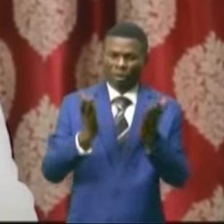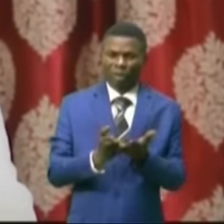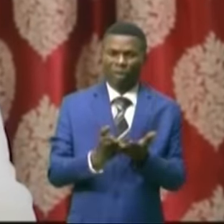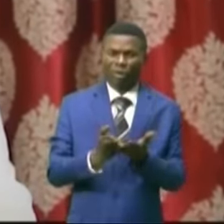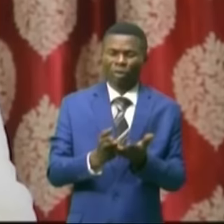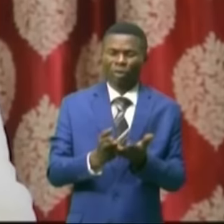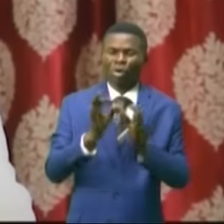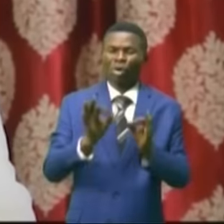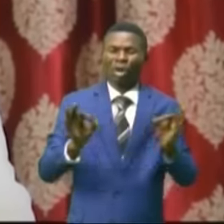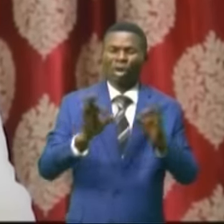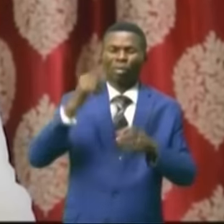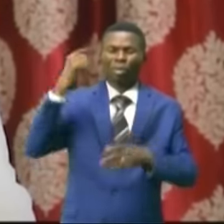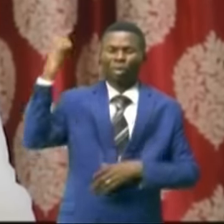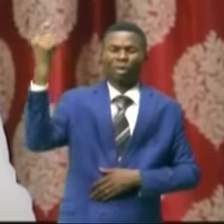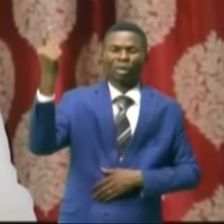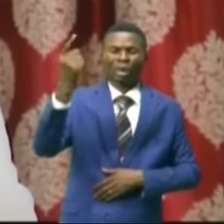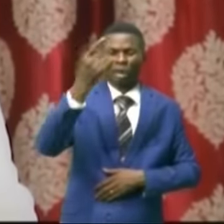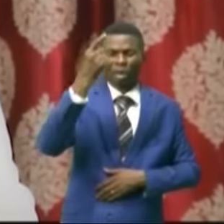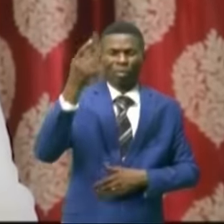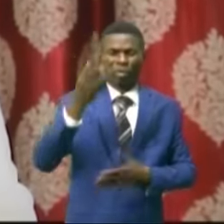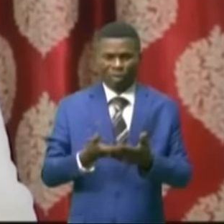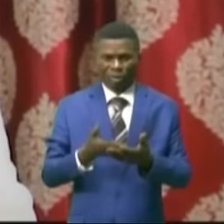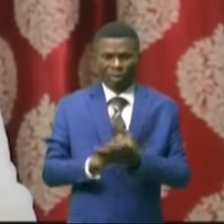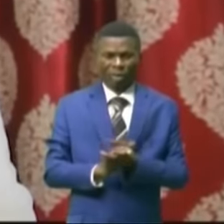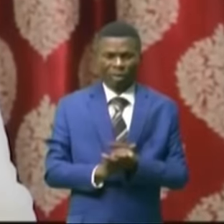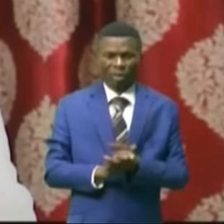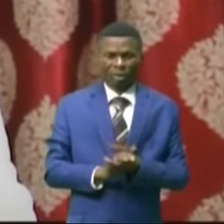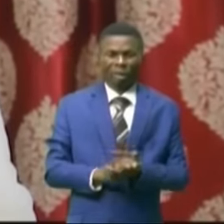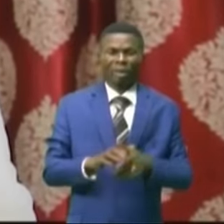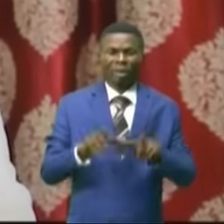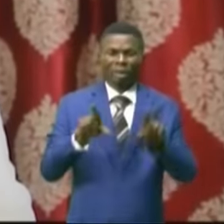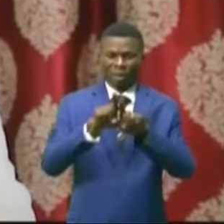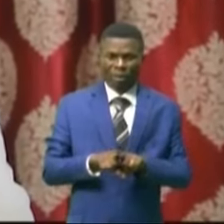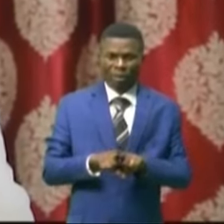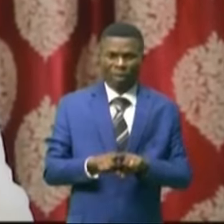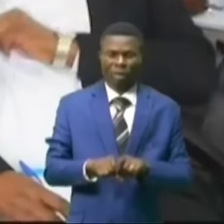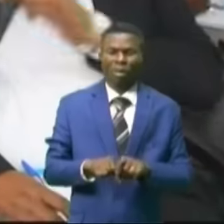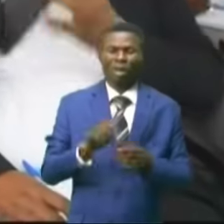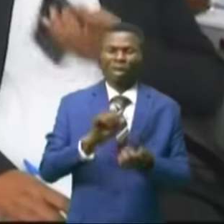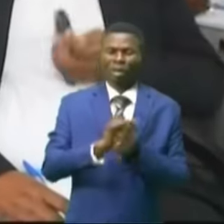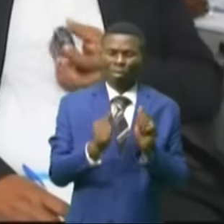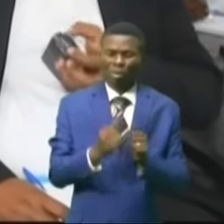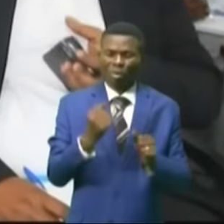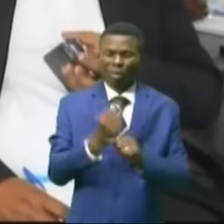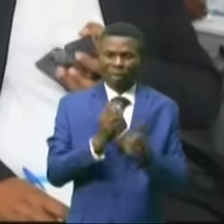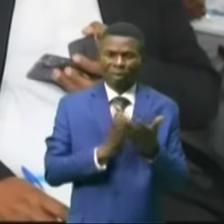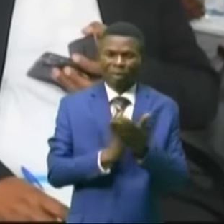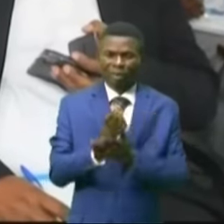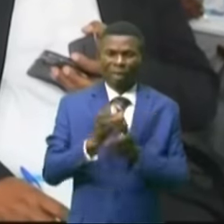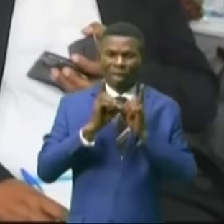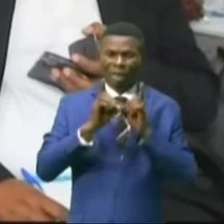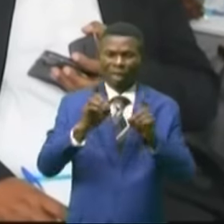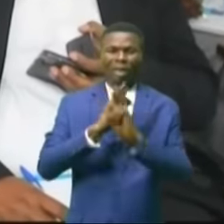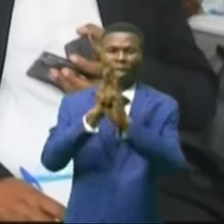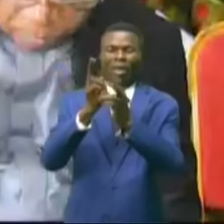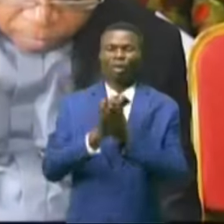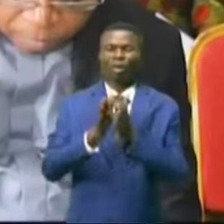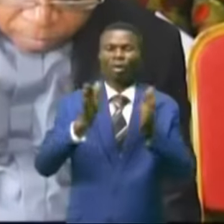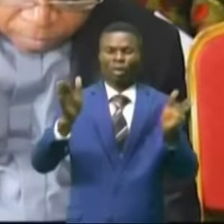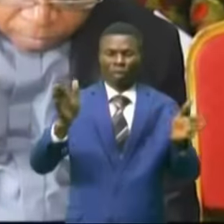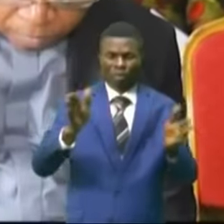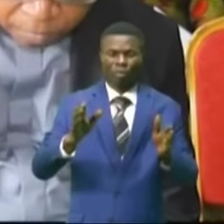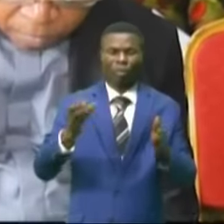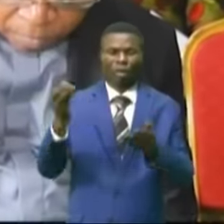valeurs spirituelles, transcendantes et éthiques. Les discours et les rapports généraux de ces